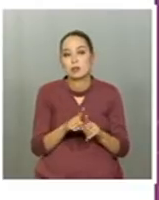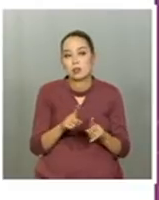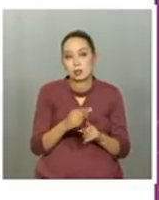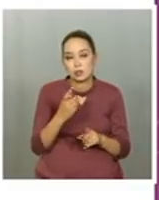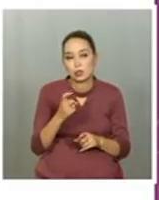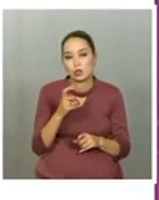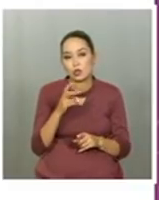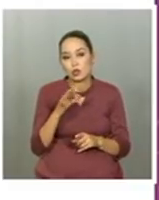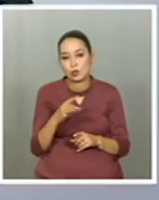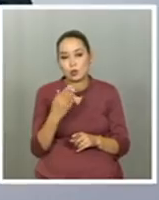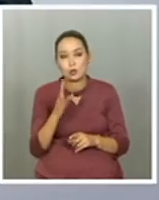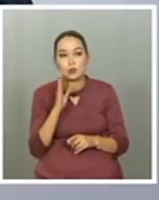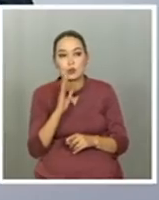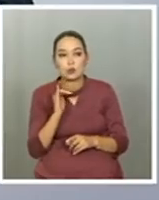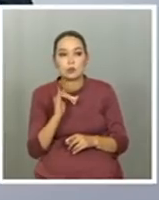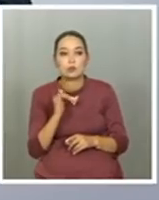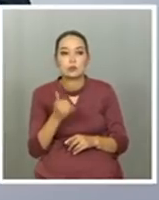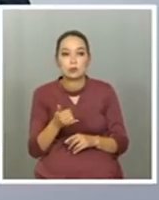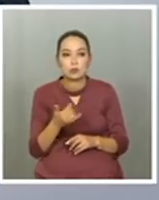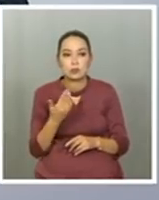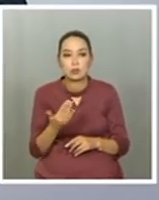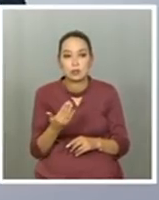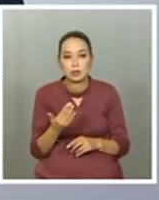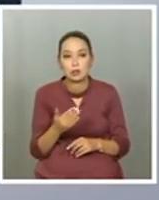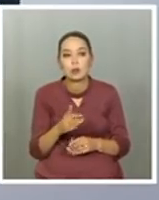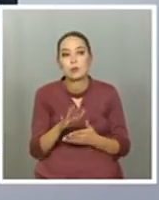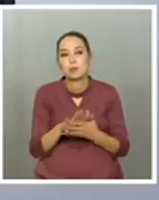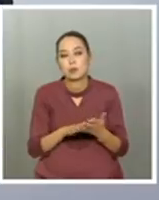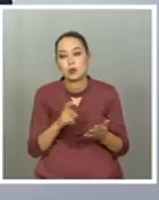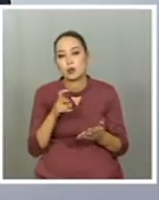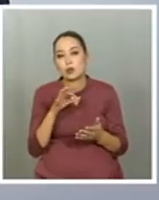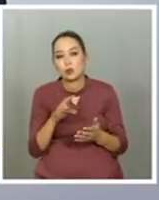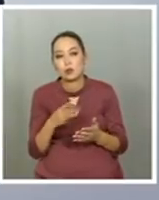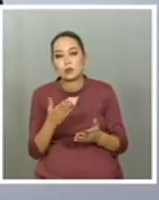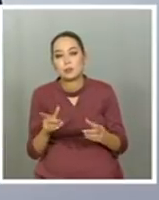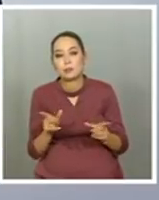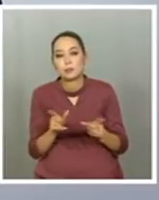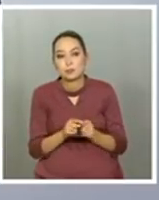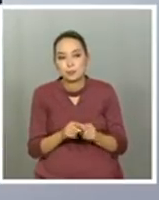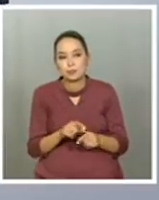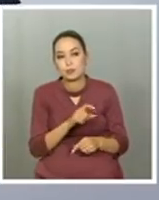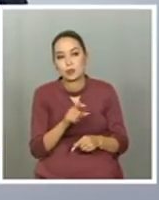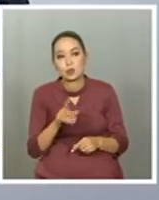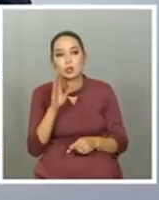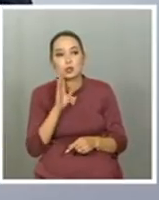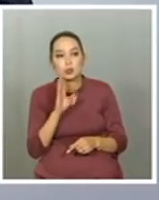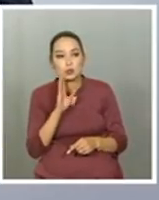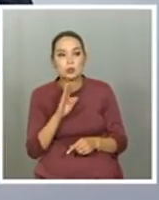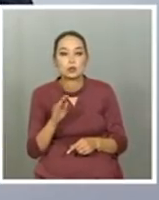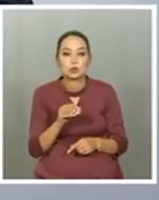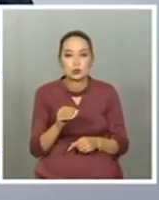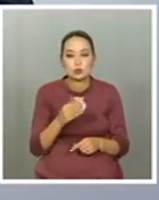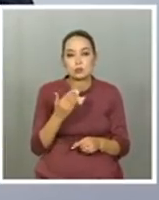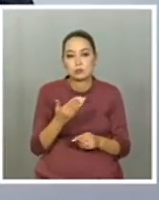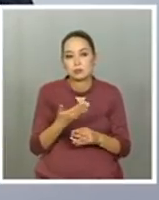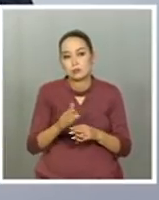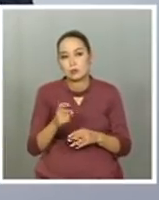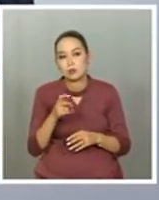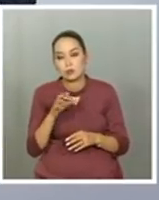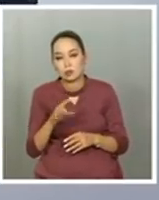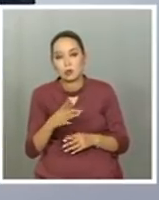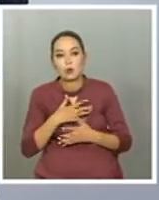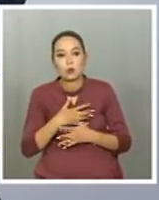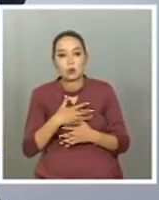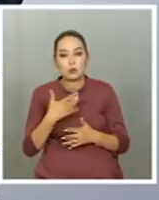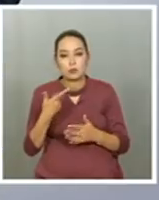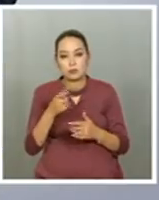қышқылын түзеді. Арғарай хлор сумен қаныға әрекеттесіп, тұз қышқылын және оттек газын бөліп шығарады.